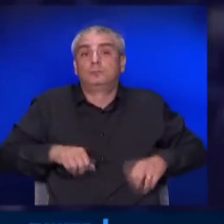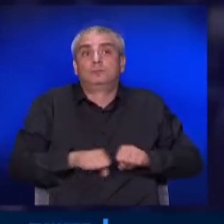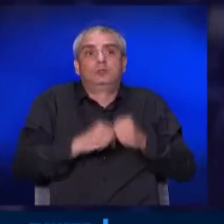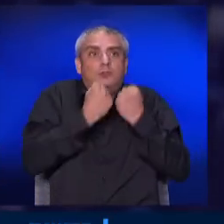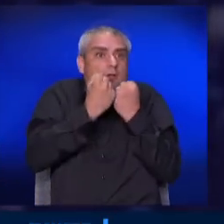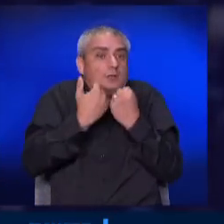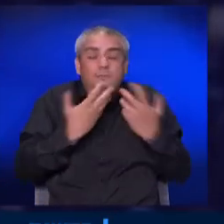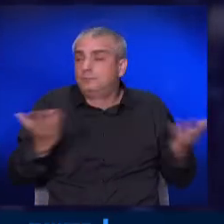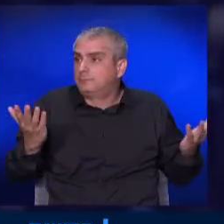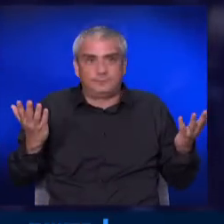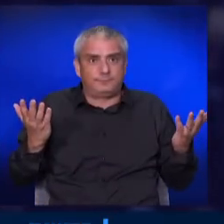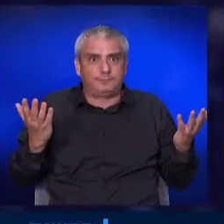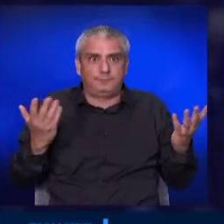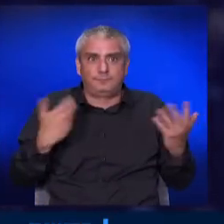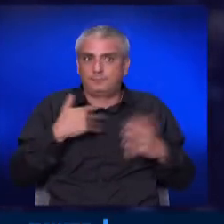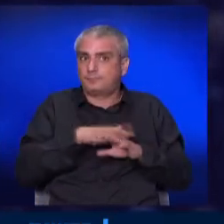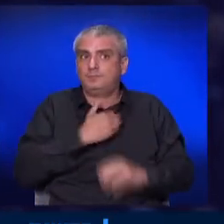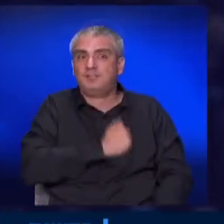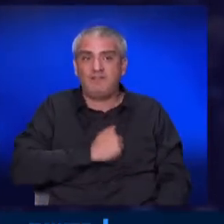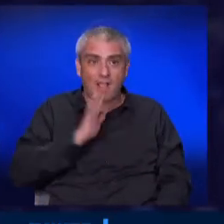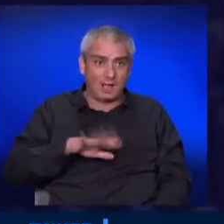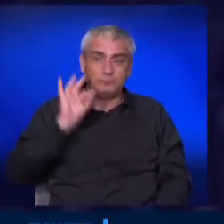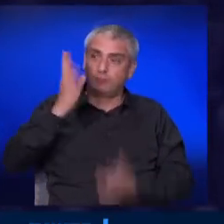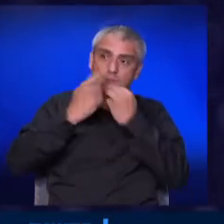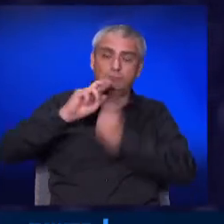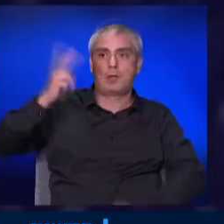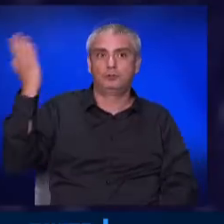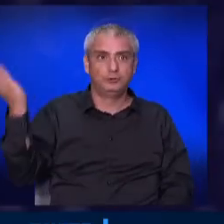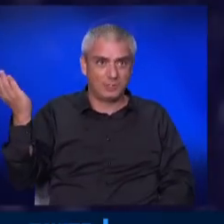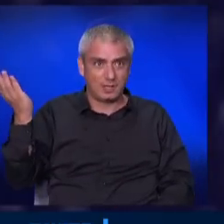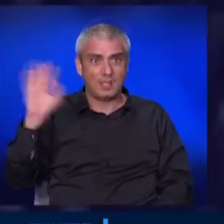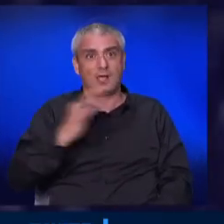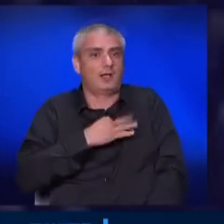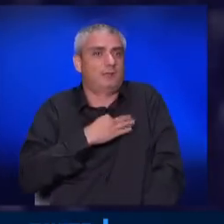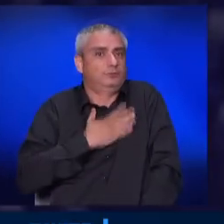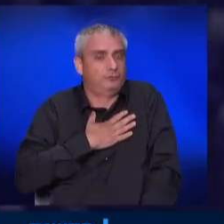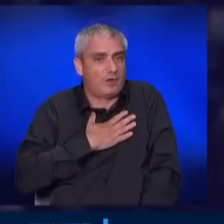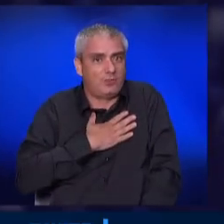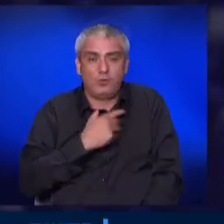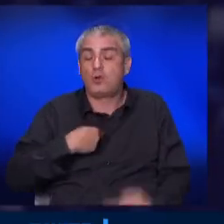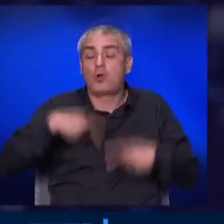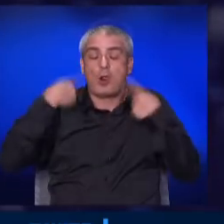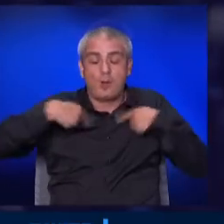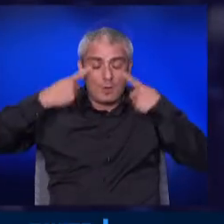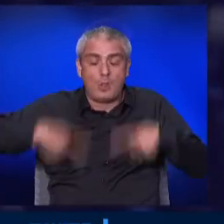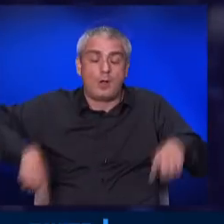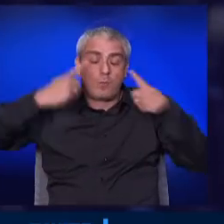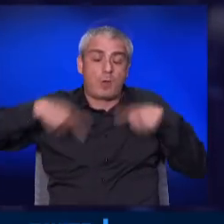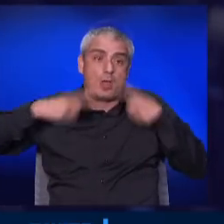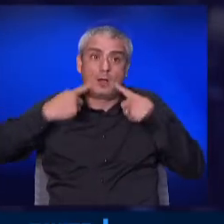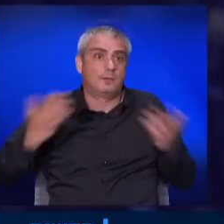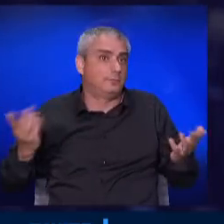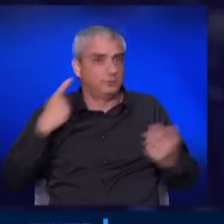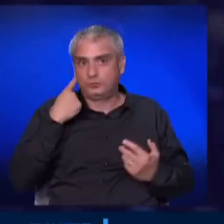אנחנו שבורים, אנחנו מרגישים באבל גם בשביל המשפחה השנייה, גם בשבילנו. אנחנו כל היום בוכים.